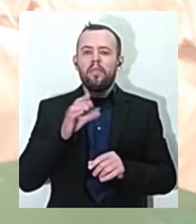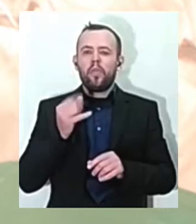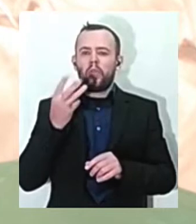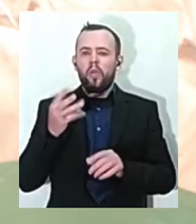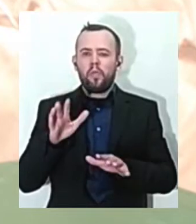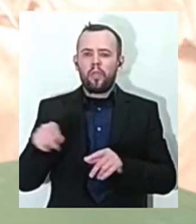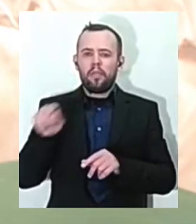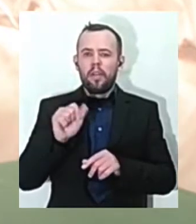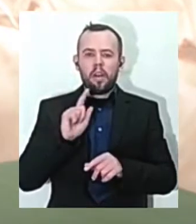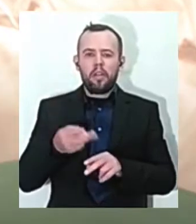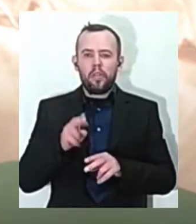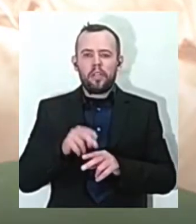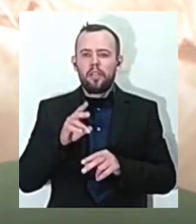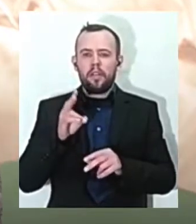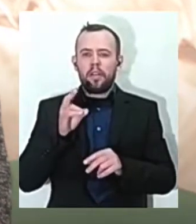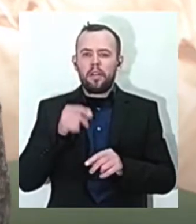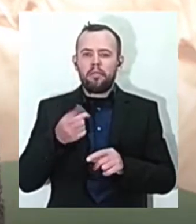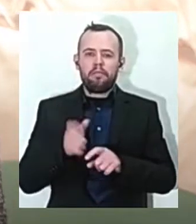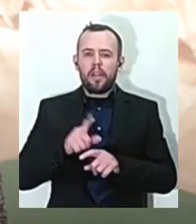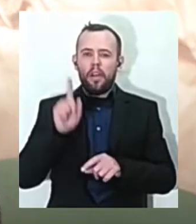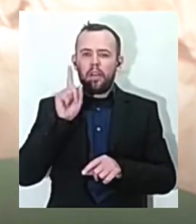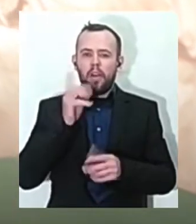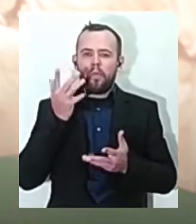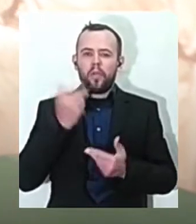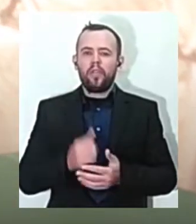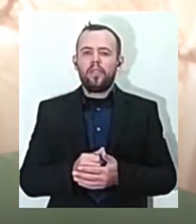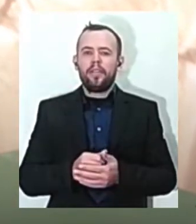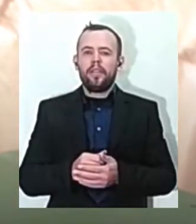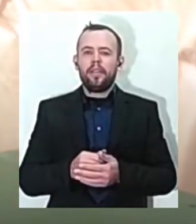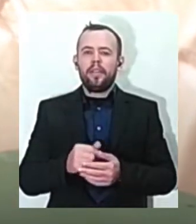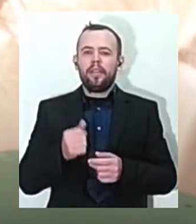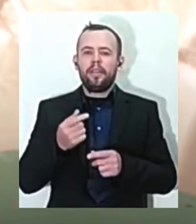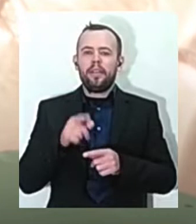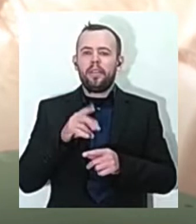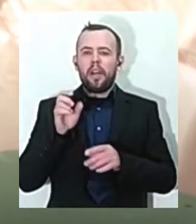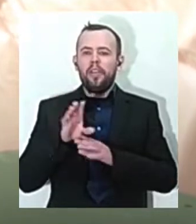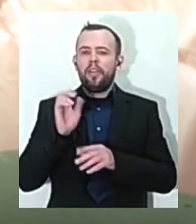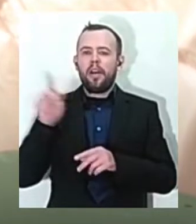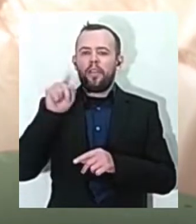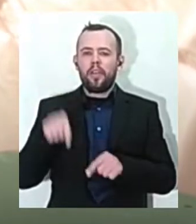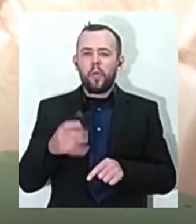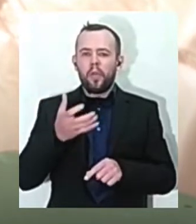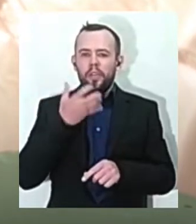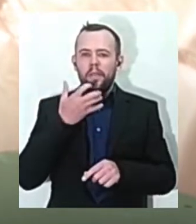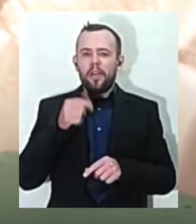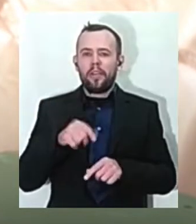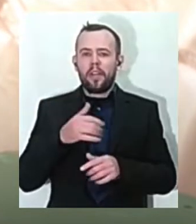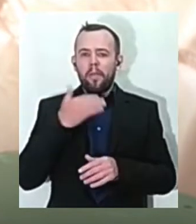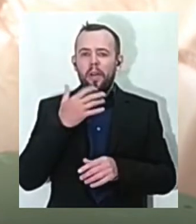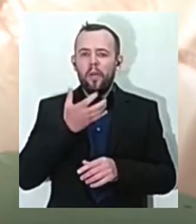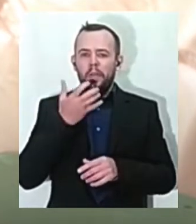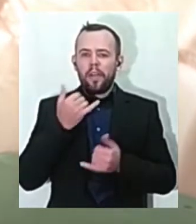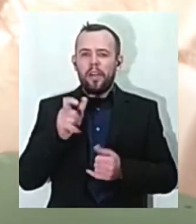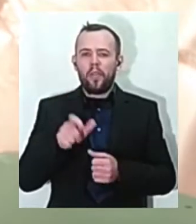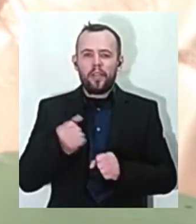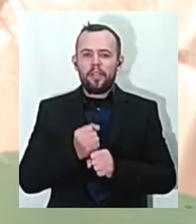цей найкомфортніший. Там не так, як тут. Тут тепліше, намного тепліше для людей зробили.